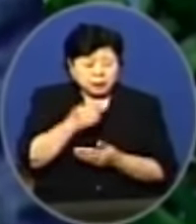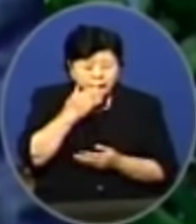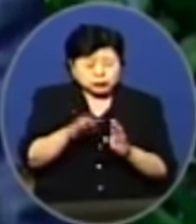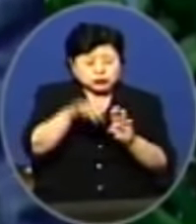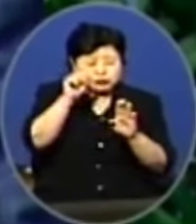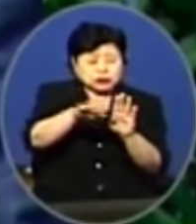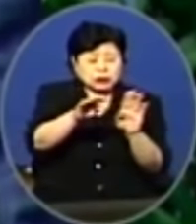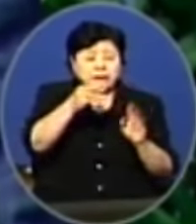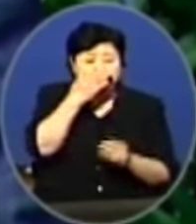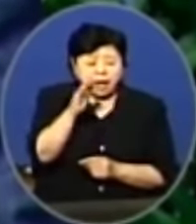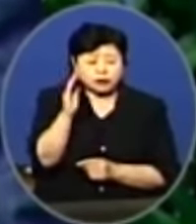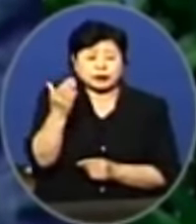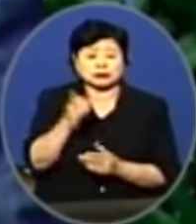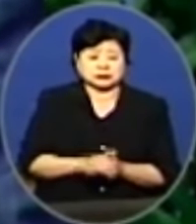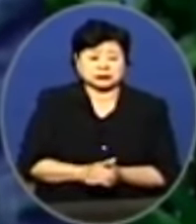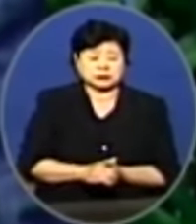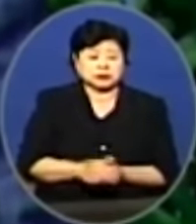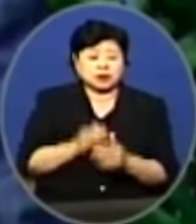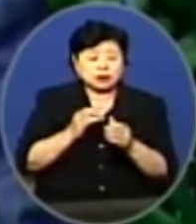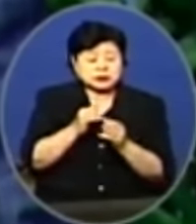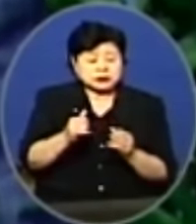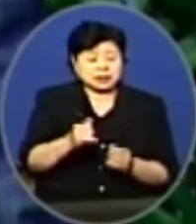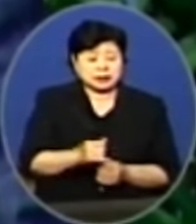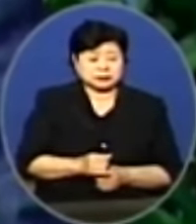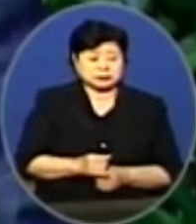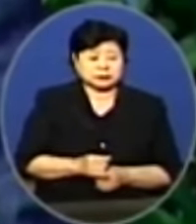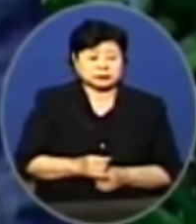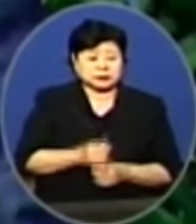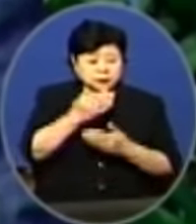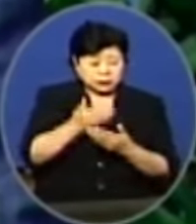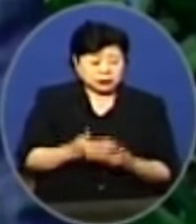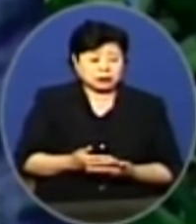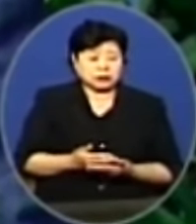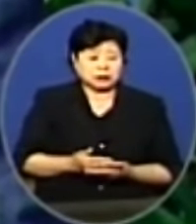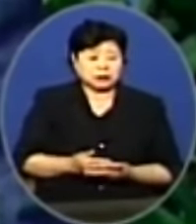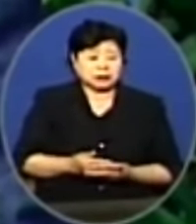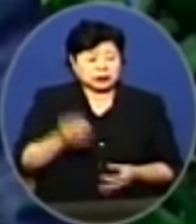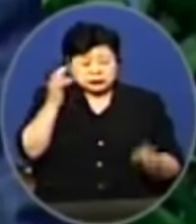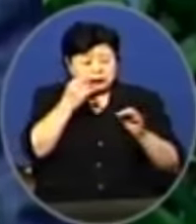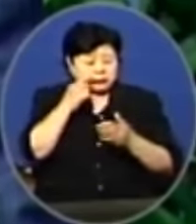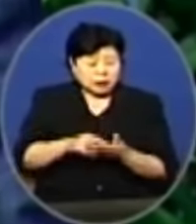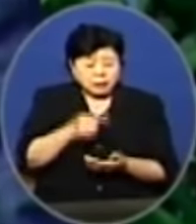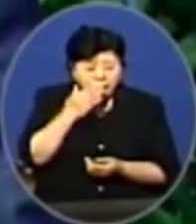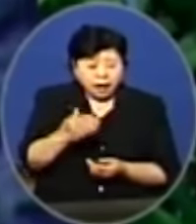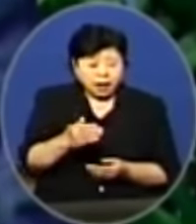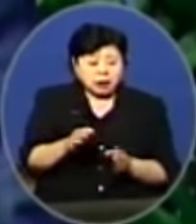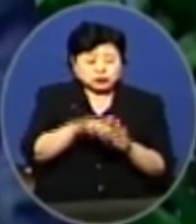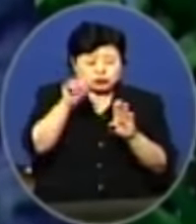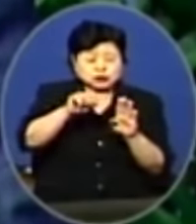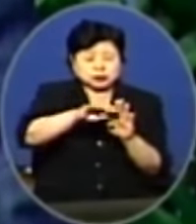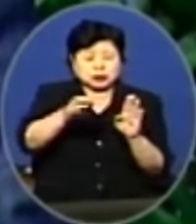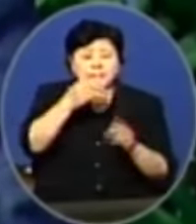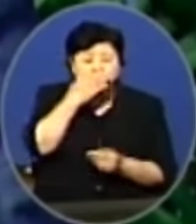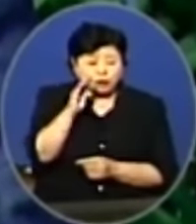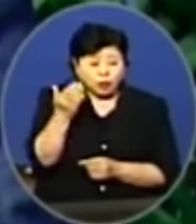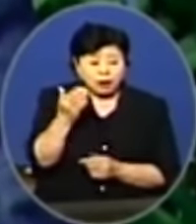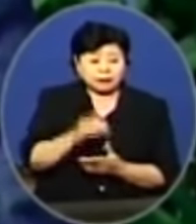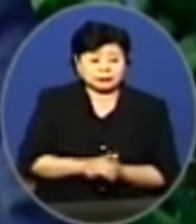것이여, 문을 두드려야 열릴 것이니 구하는 이마다 얻을 것이여, 찾는 이가 찾을 것이여, 두드리는 이에게 열릴